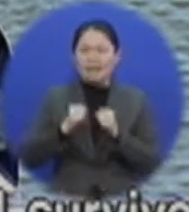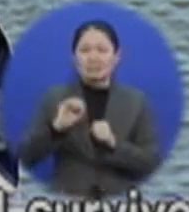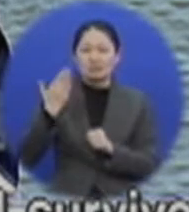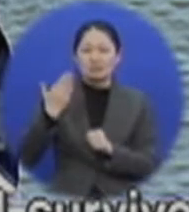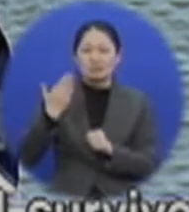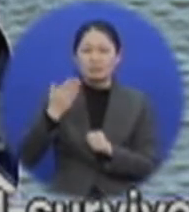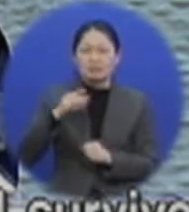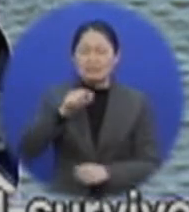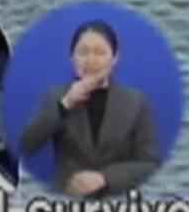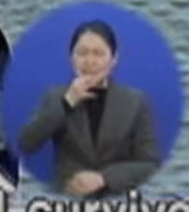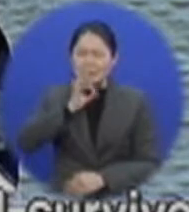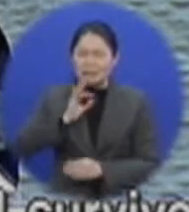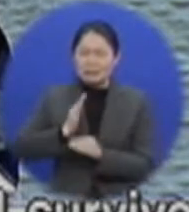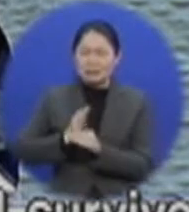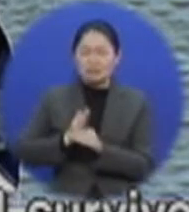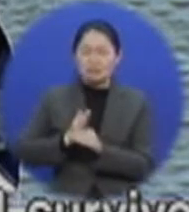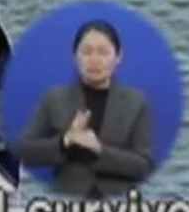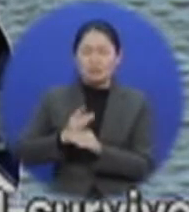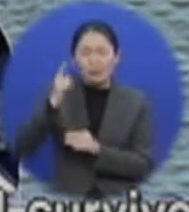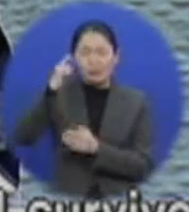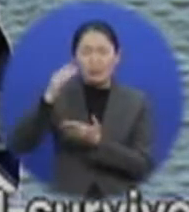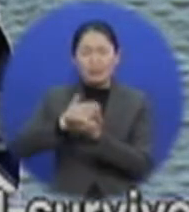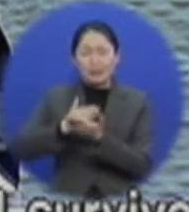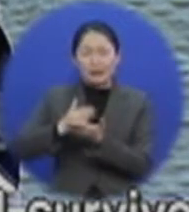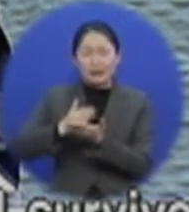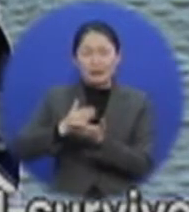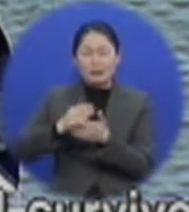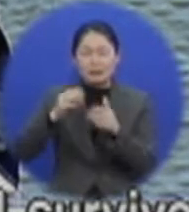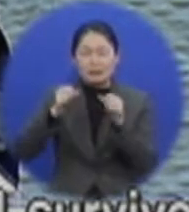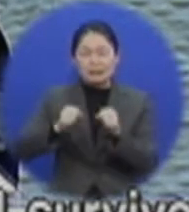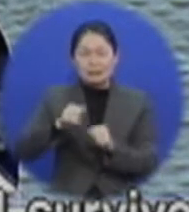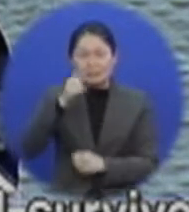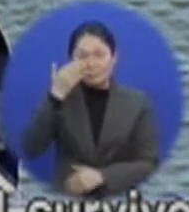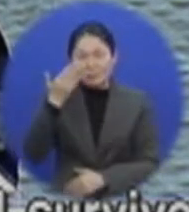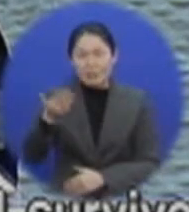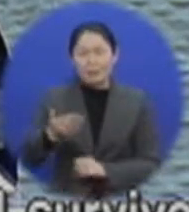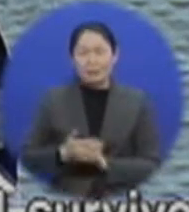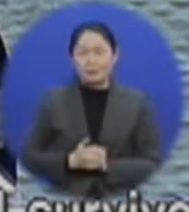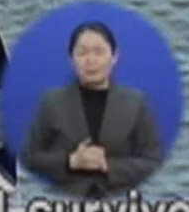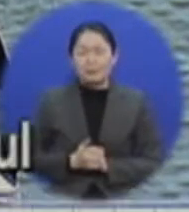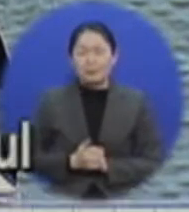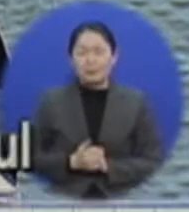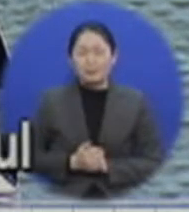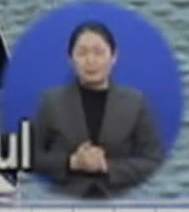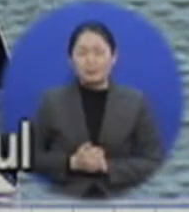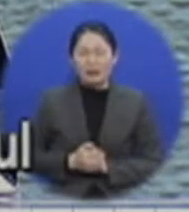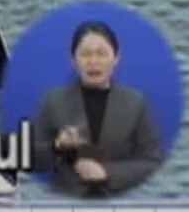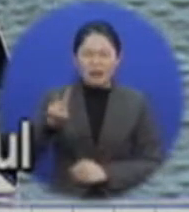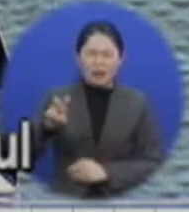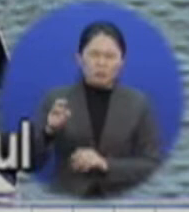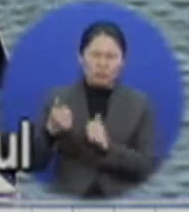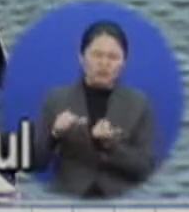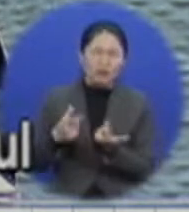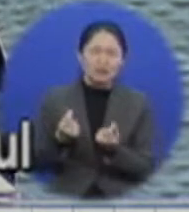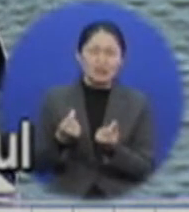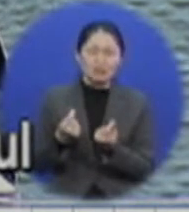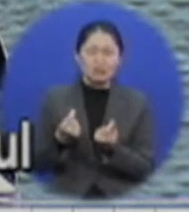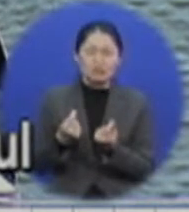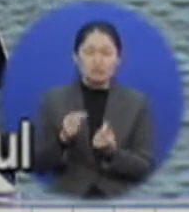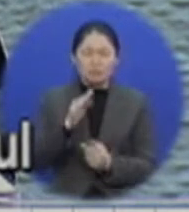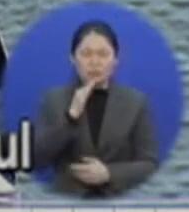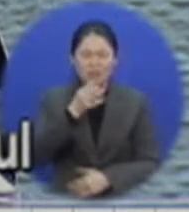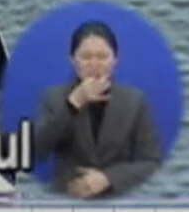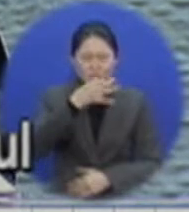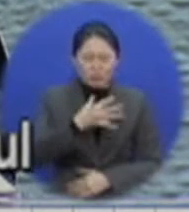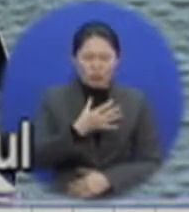이기적인 판단 하고 계시진 않습니까 미워 죽겠다고 힘들고 어려운